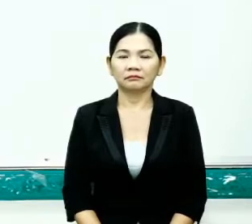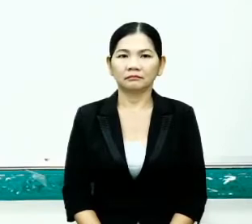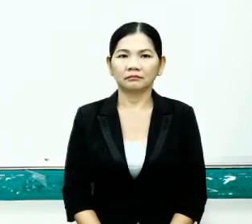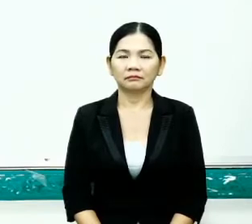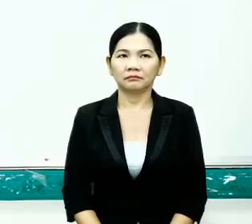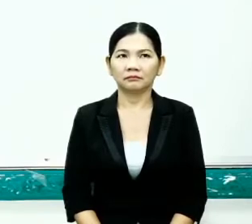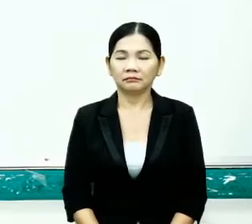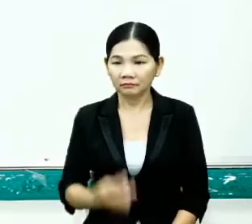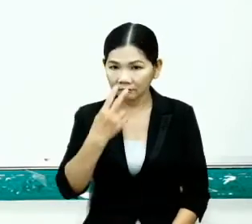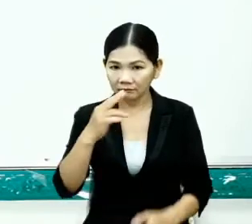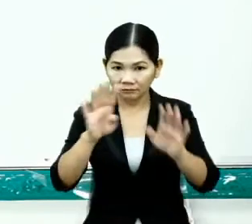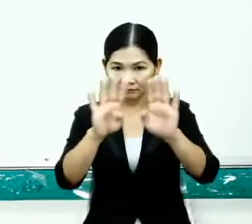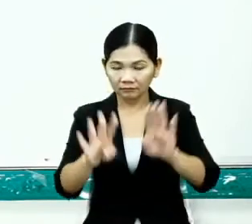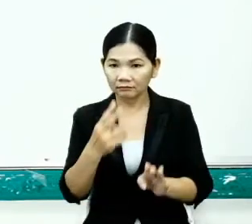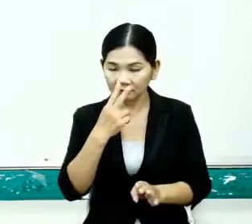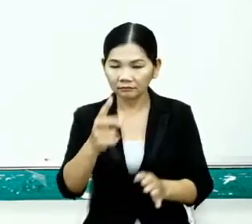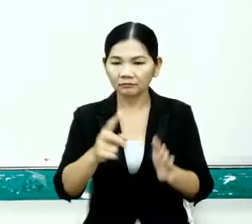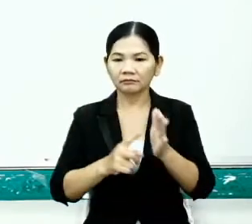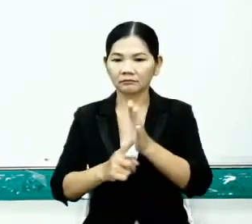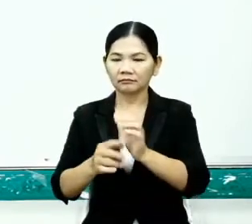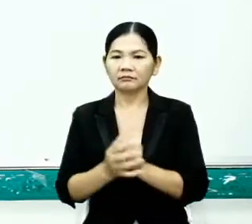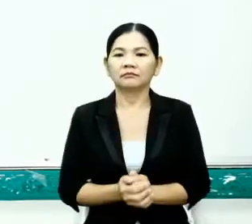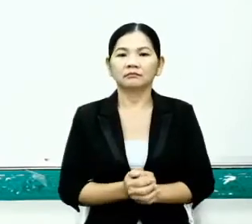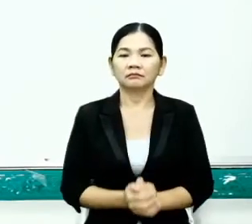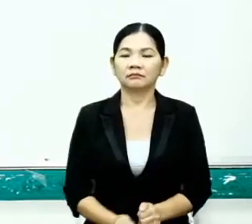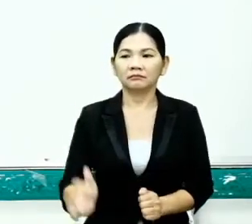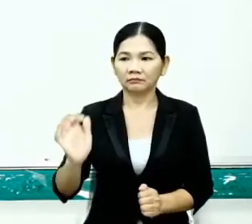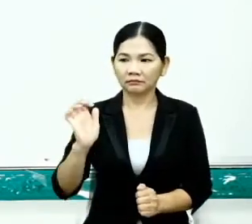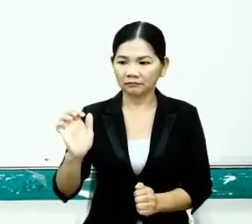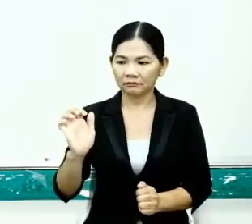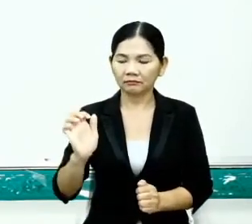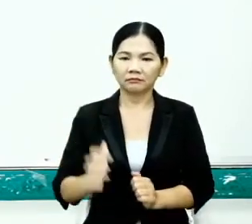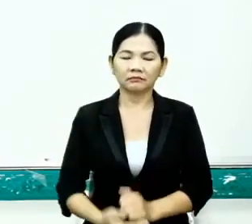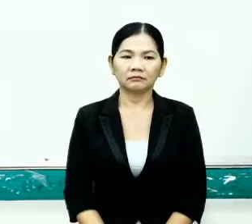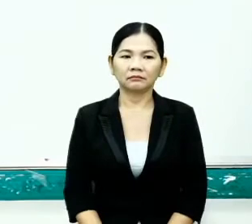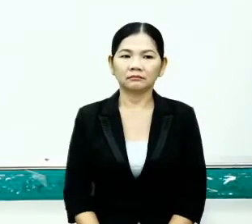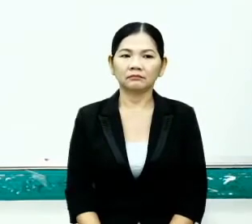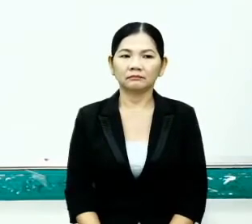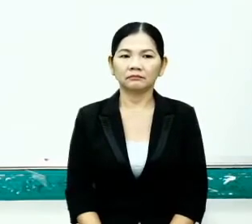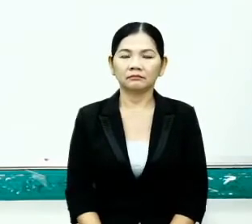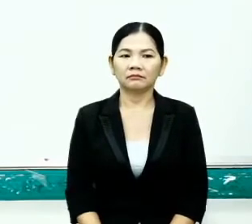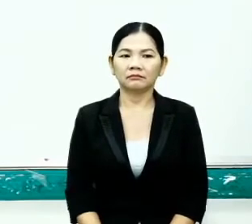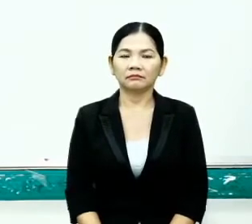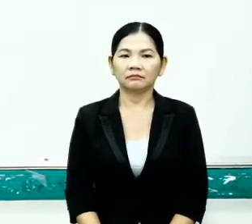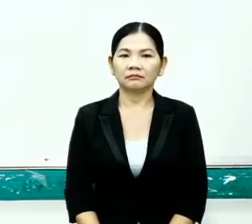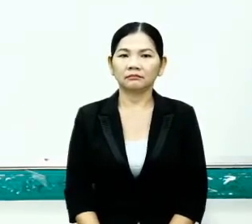ចាកូនបានមកក្តារខៀនអ្នកគ្រូនឹងបង្ហាញរូបរាងសច